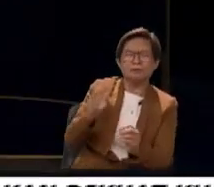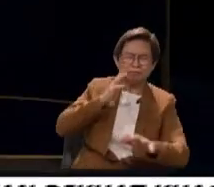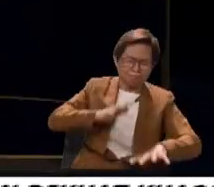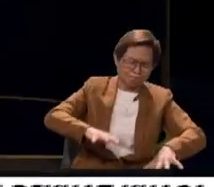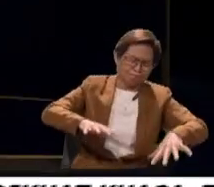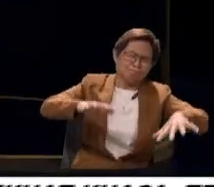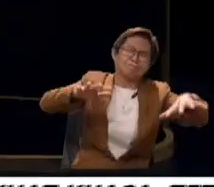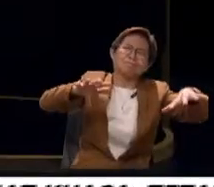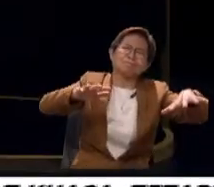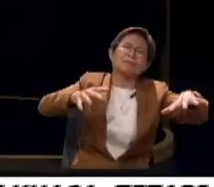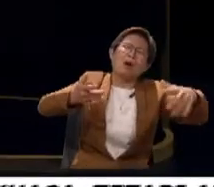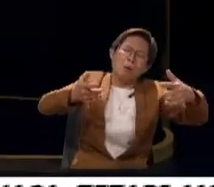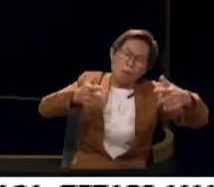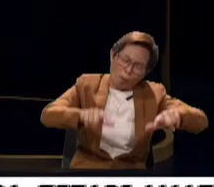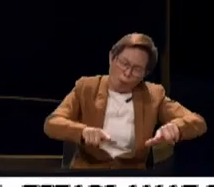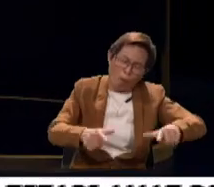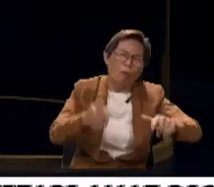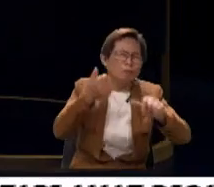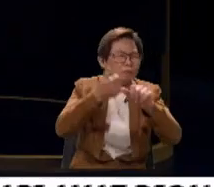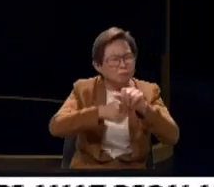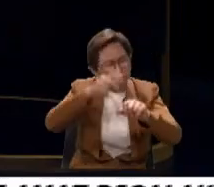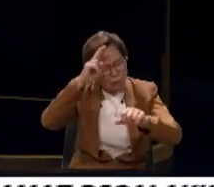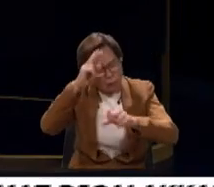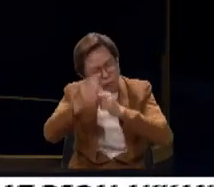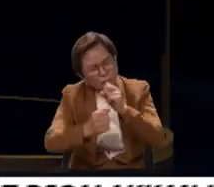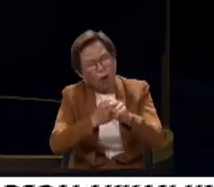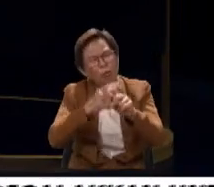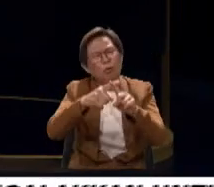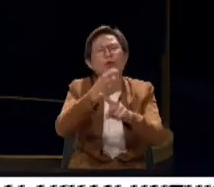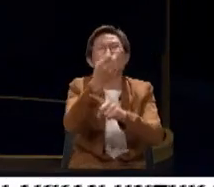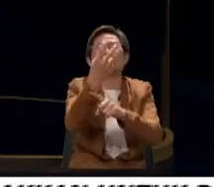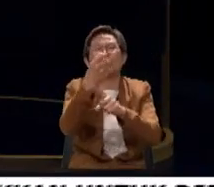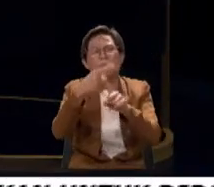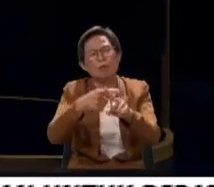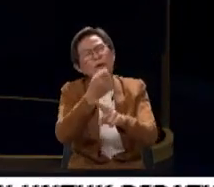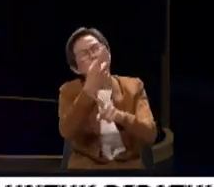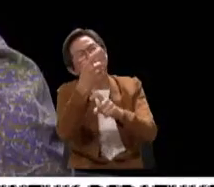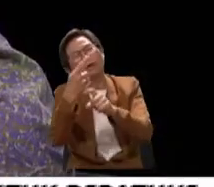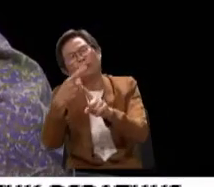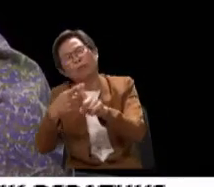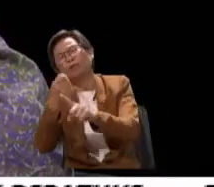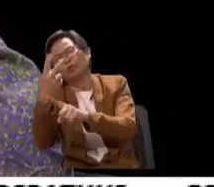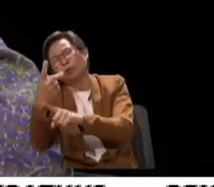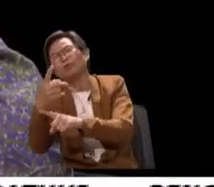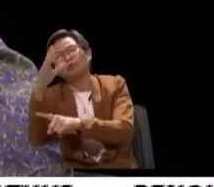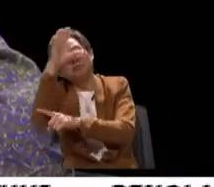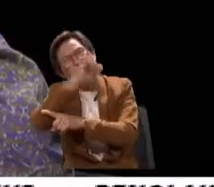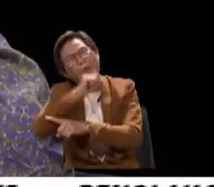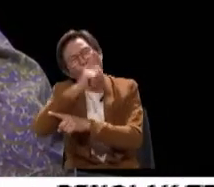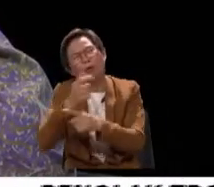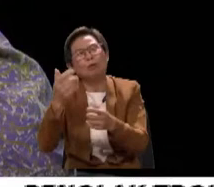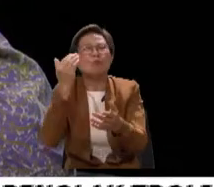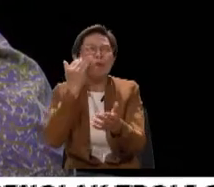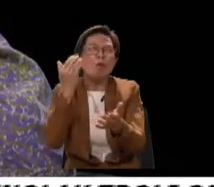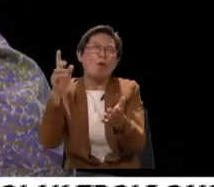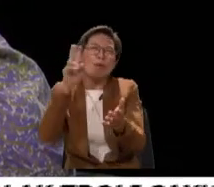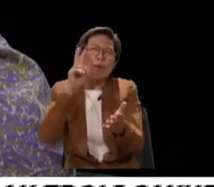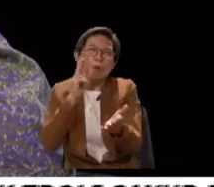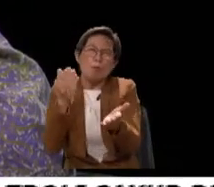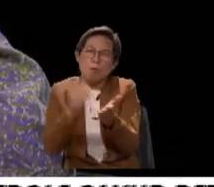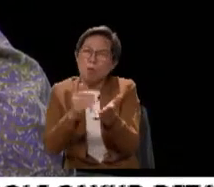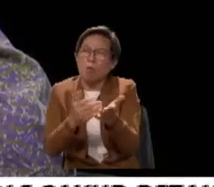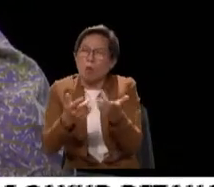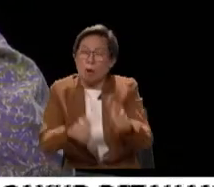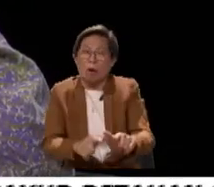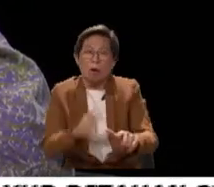memang terjadi tiap-tiap tahun di hujung tahun bulan 11 12 itu memang jangkaan selalu yang kita cuma kali ini banjir yang datang